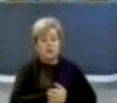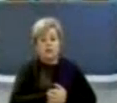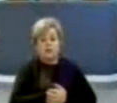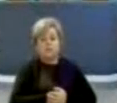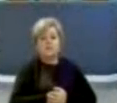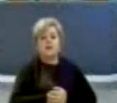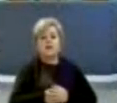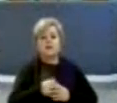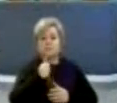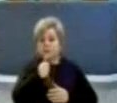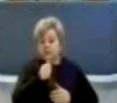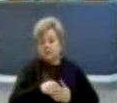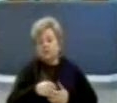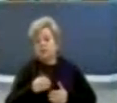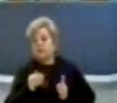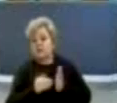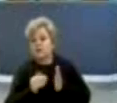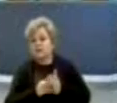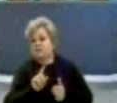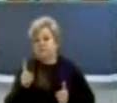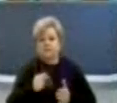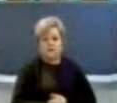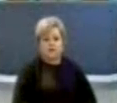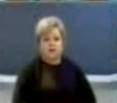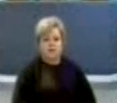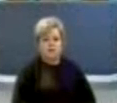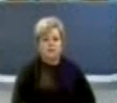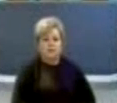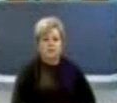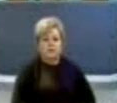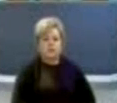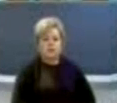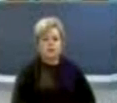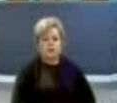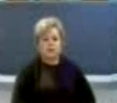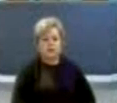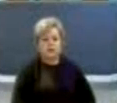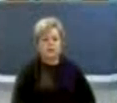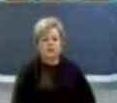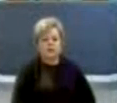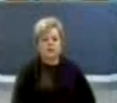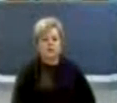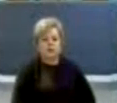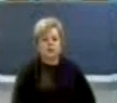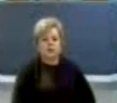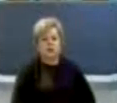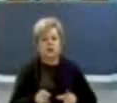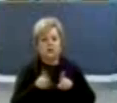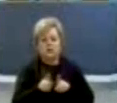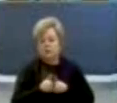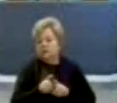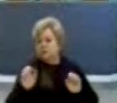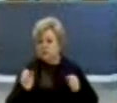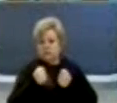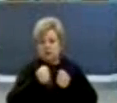u bë LDK-s, PDK-ja po kërkon afatizim. Kjo është vërtet është për të mos ishte qenë për Kosovën, edhe ka strategjike do të